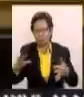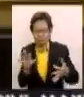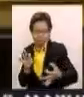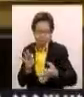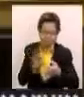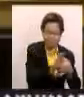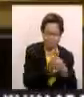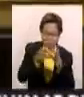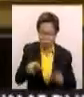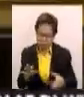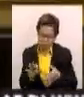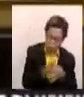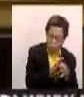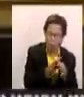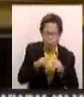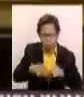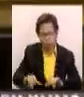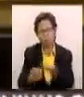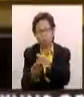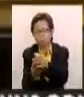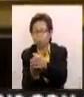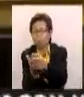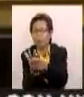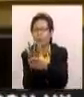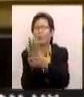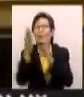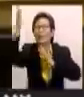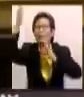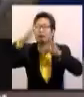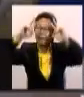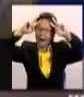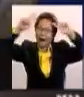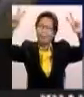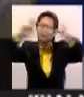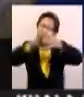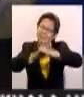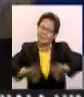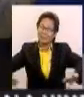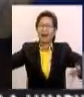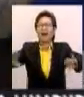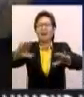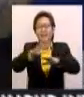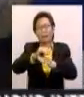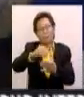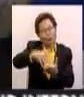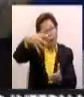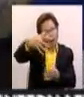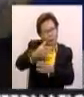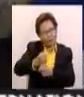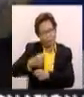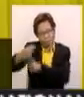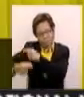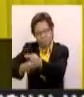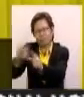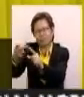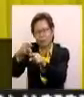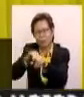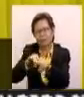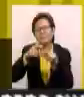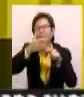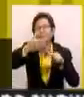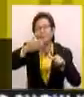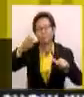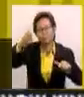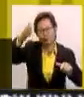disatukan perlu terus dipupuk agar negara yang aman, tenteram, harmoni lagi makmur dapat diwariskan kepada